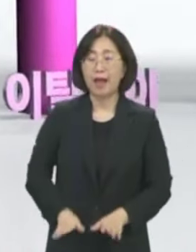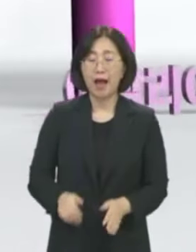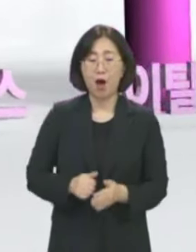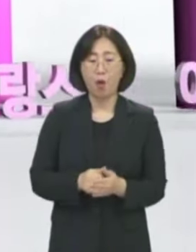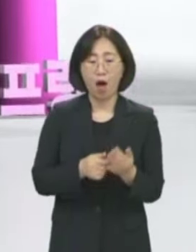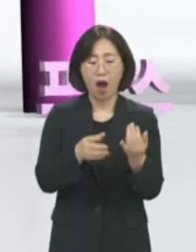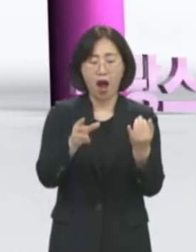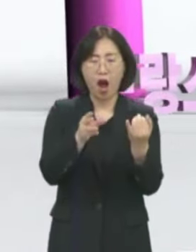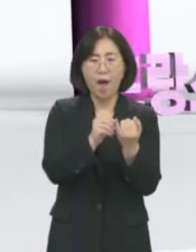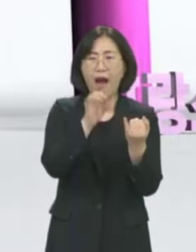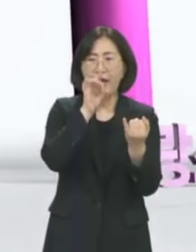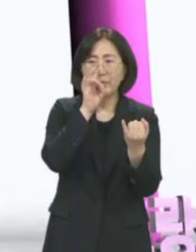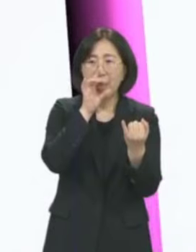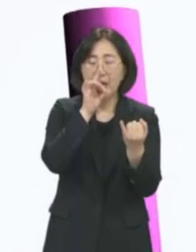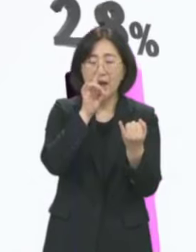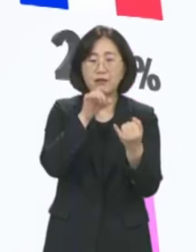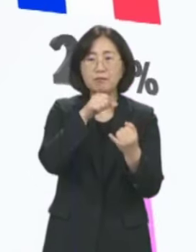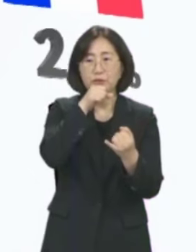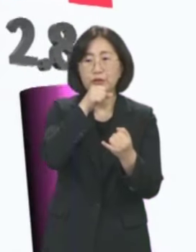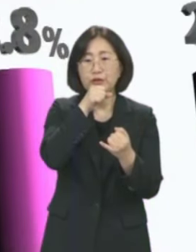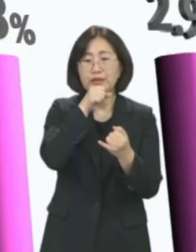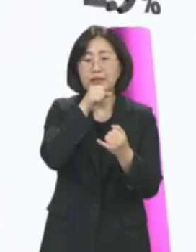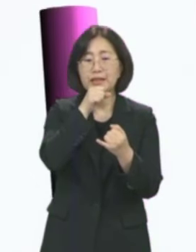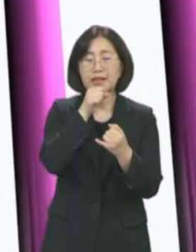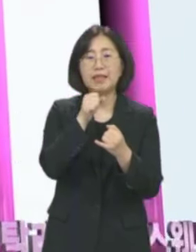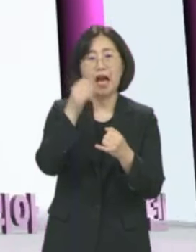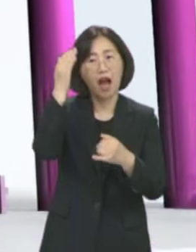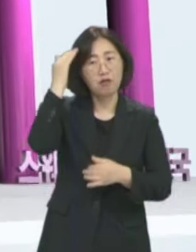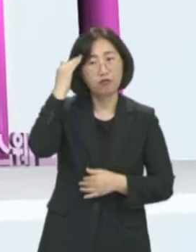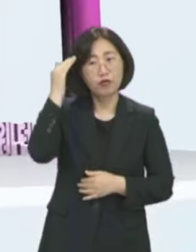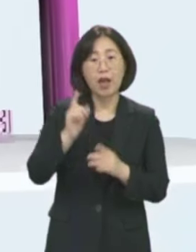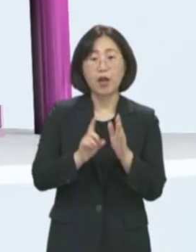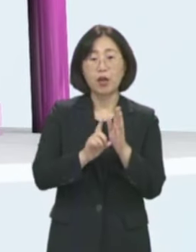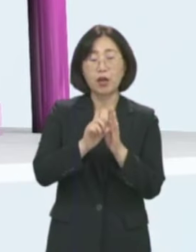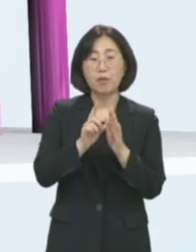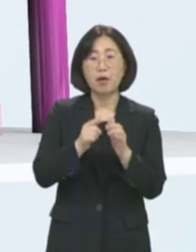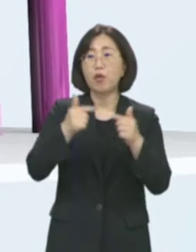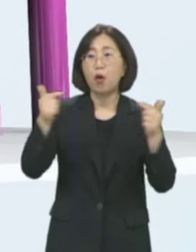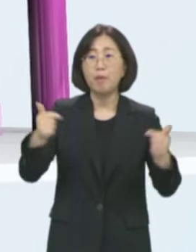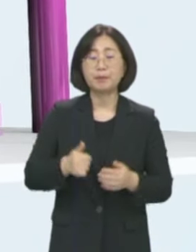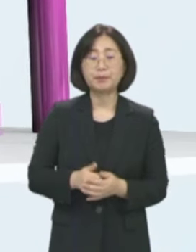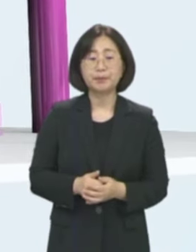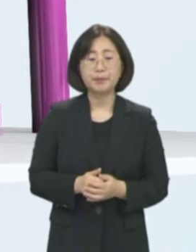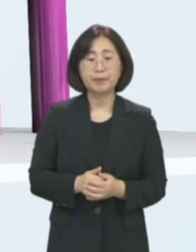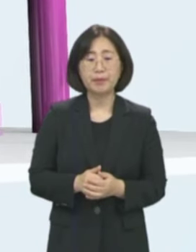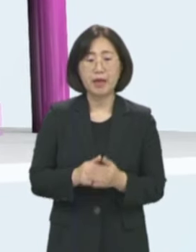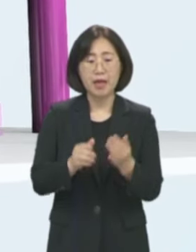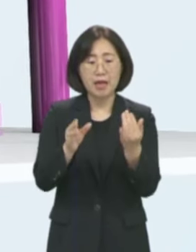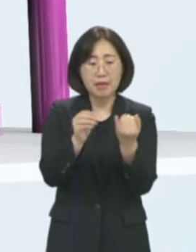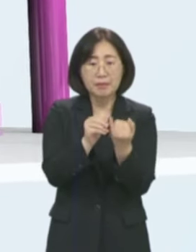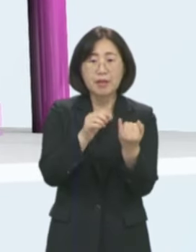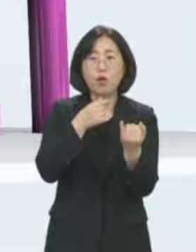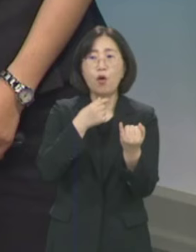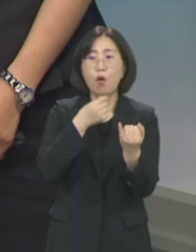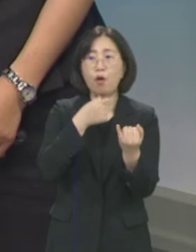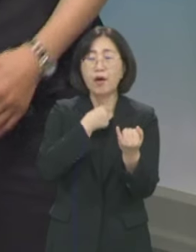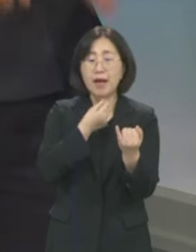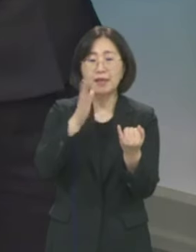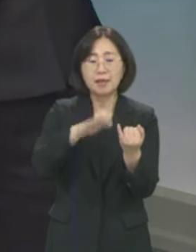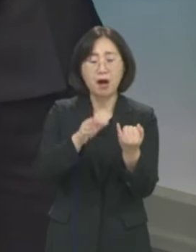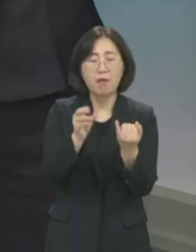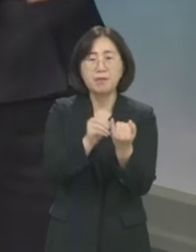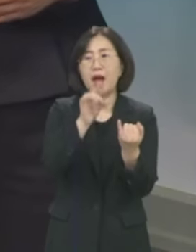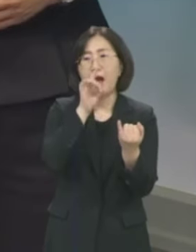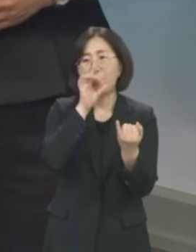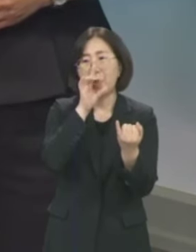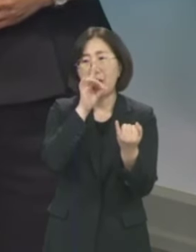난임시술 비중이 높은 상황입니다. 임신을 간절히 원하지만 어려움을 겪는 이들이 많고 유산의 위험 속에서